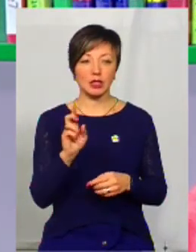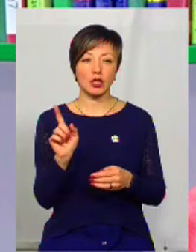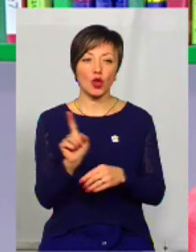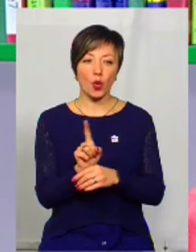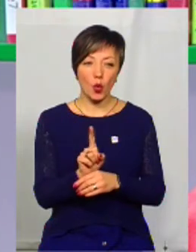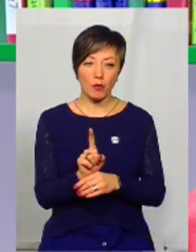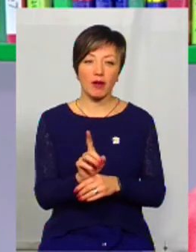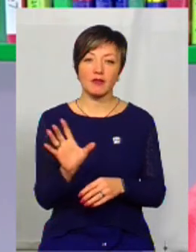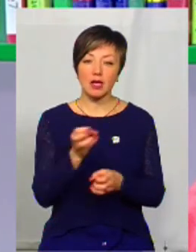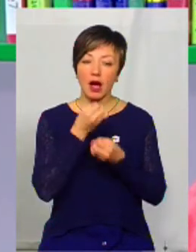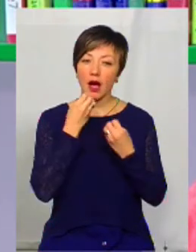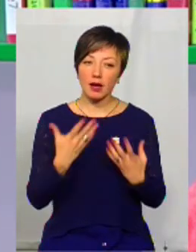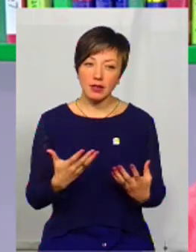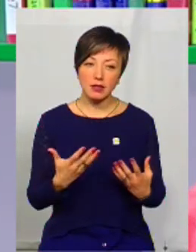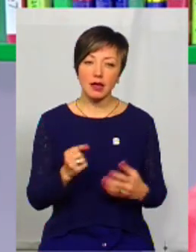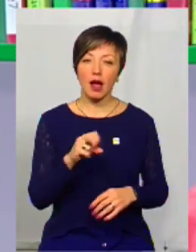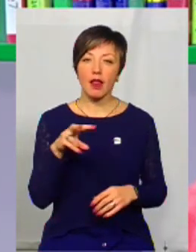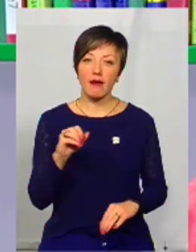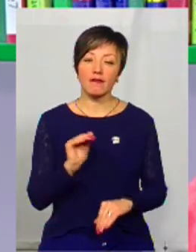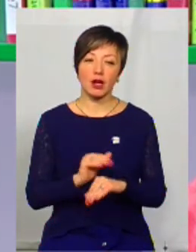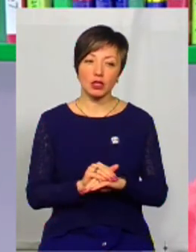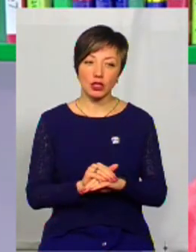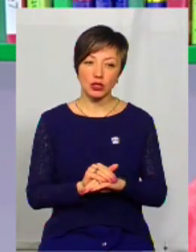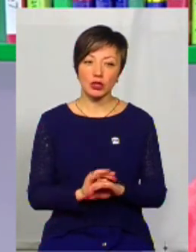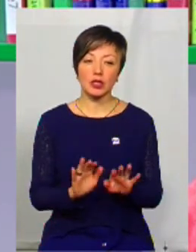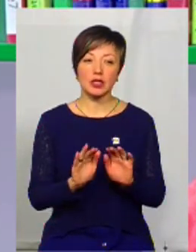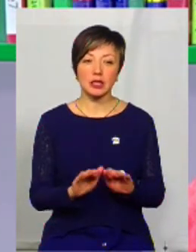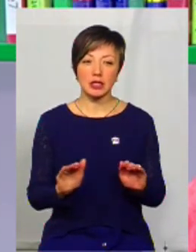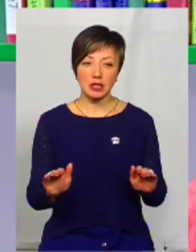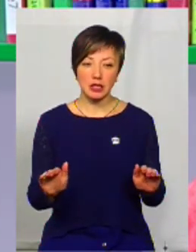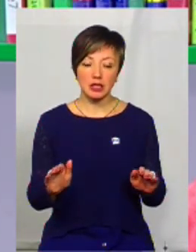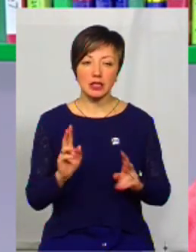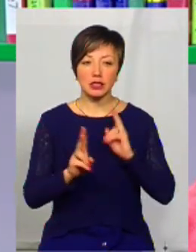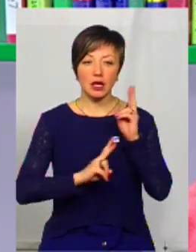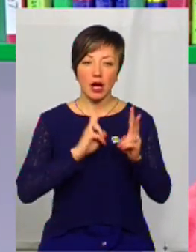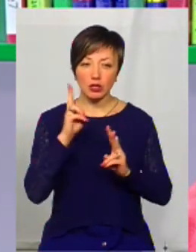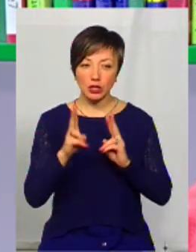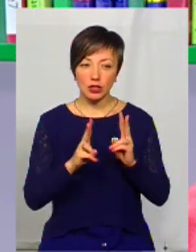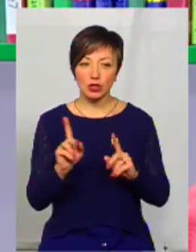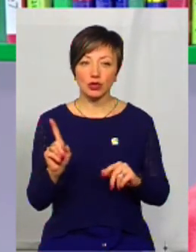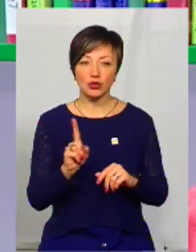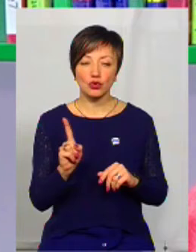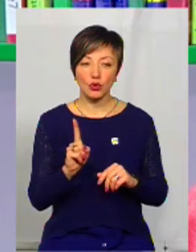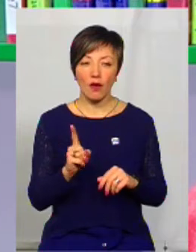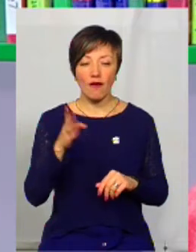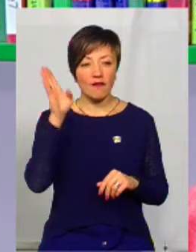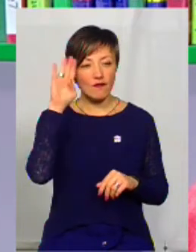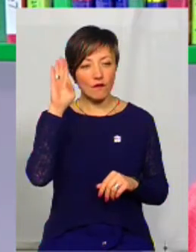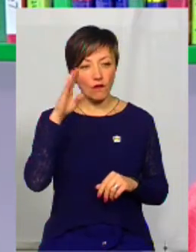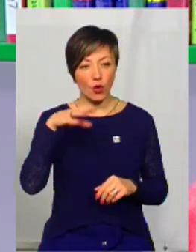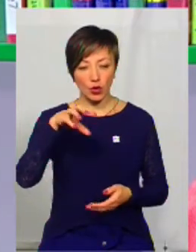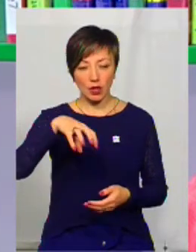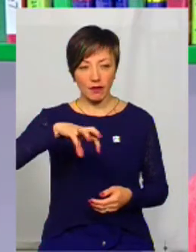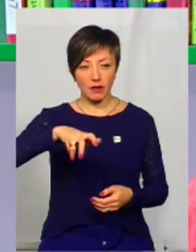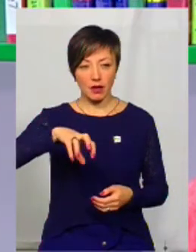нормах, все гаразд, але фактично діти скаржаться на те, що та вода, яка тече